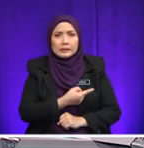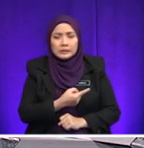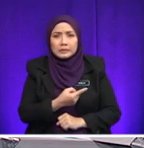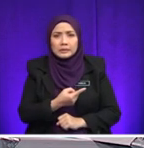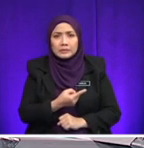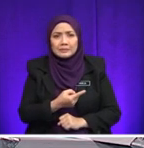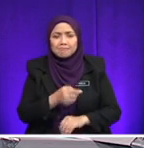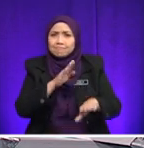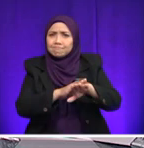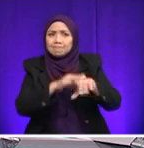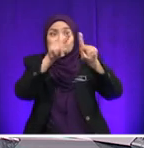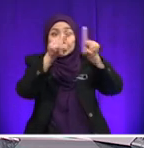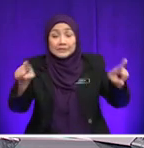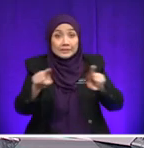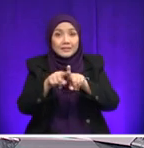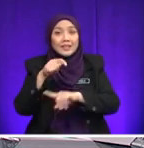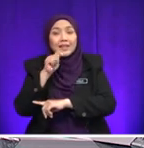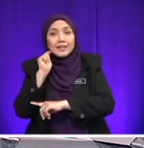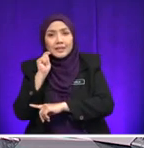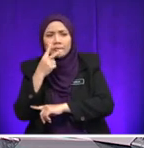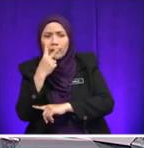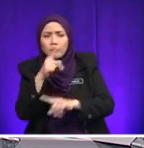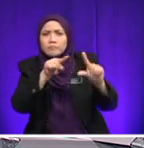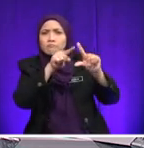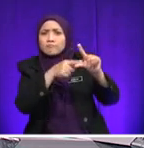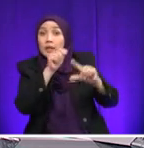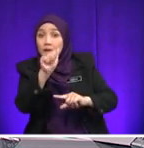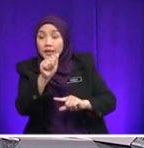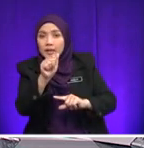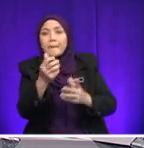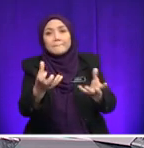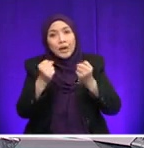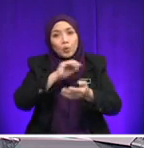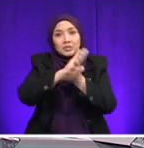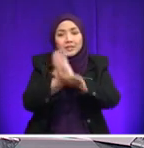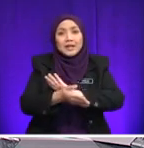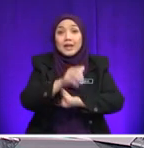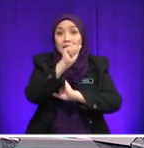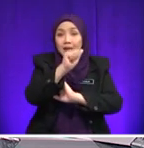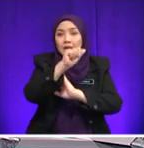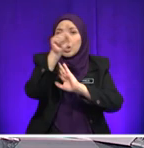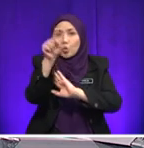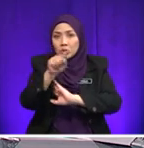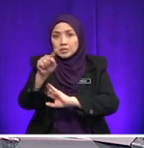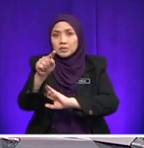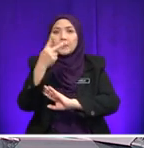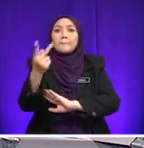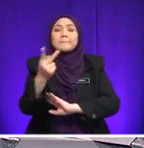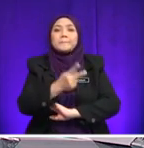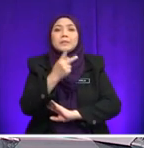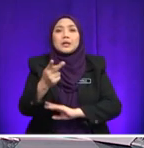di Segitiga tadi kita melihat kepada sudut e maka kita tidak jadikan e kuasa 2 ini sebagai perkara